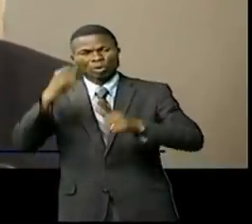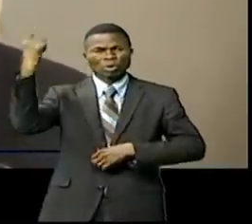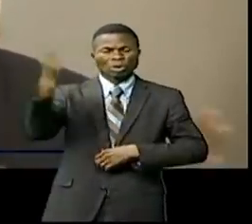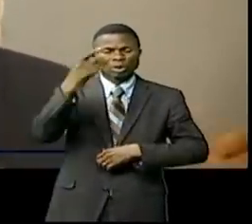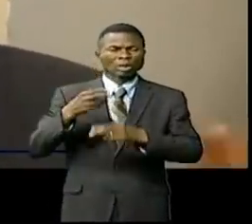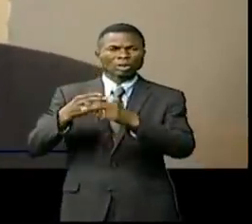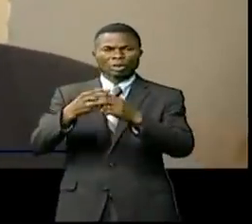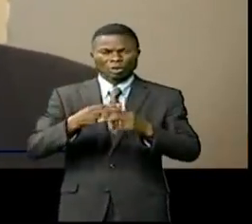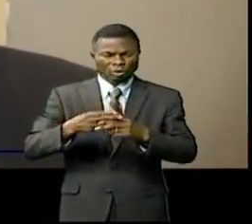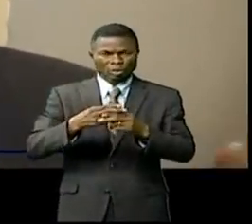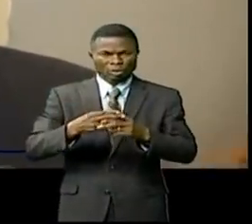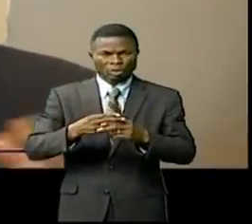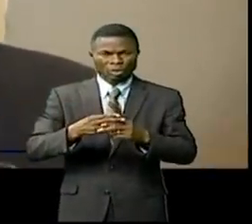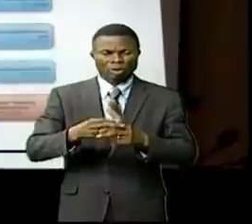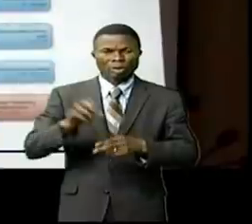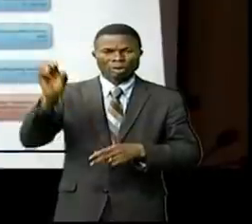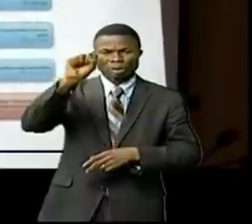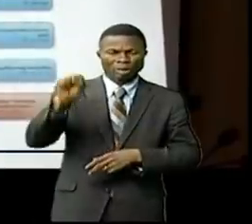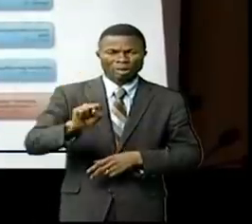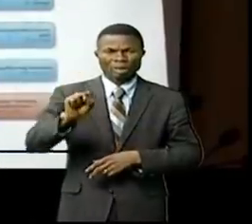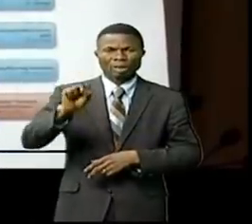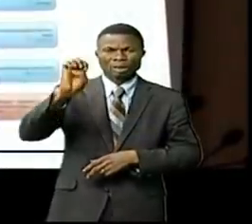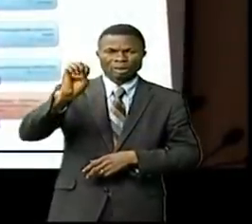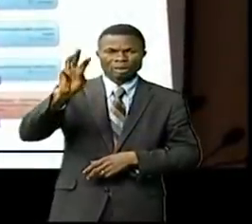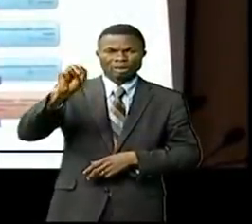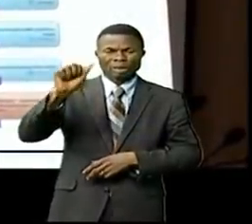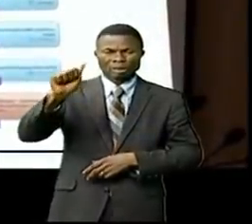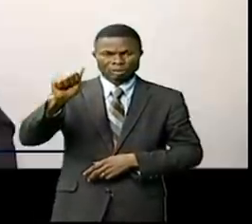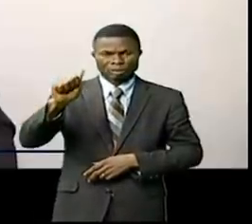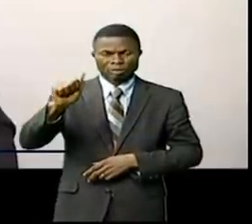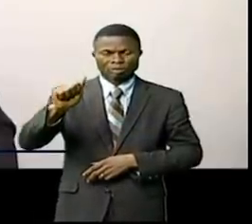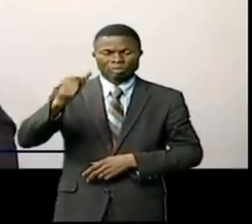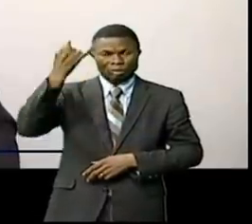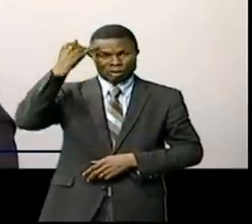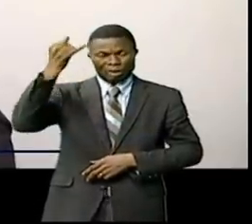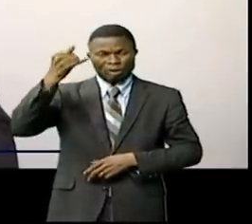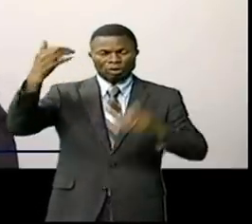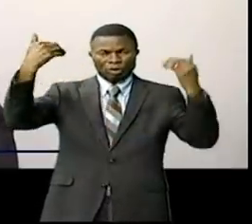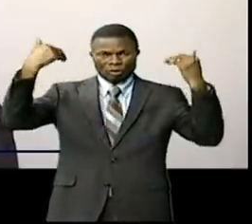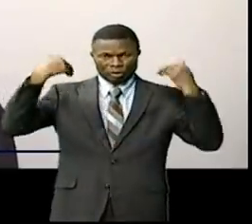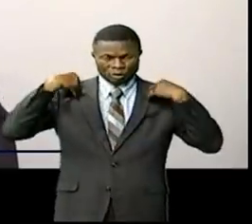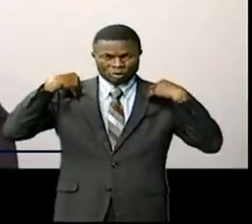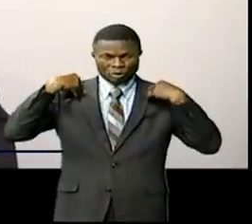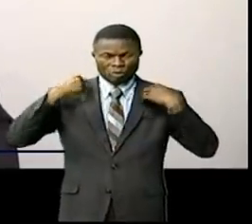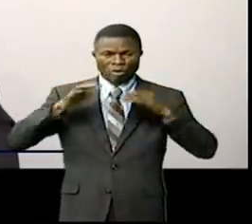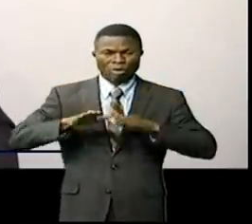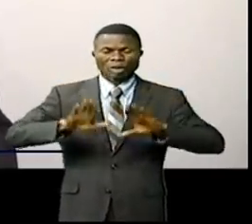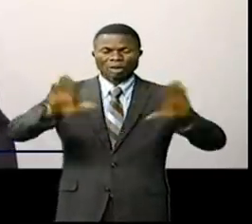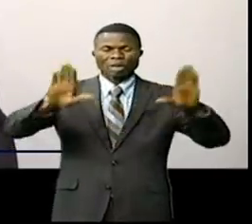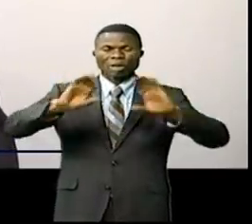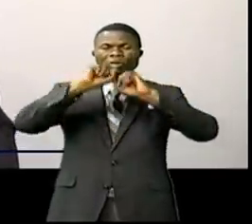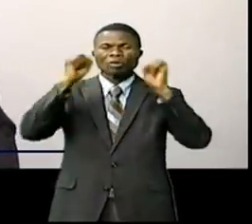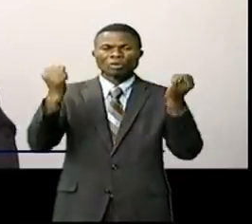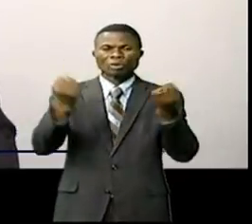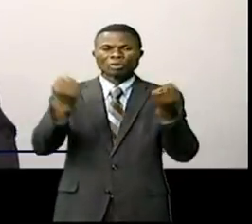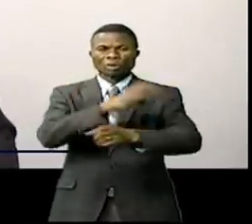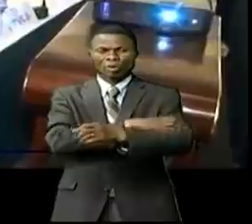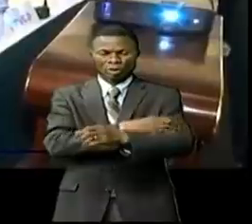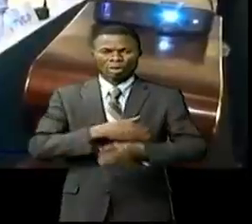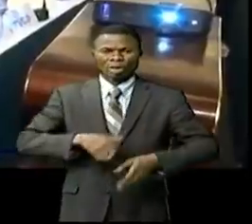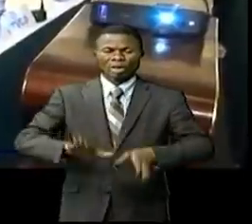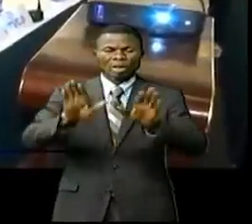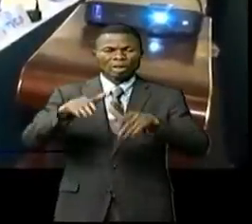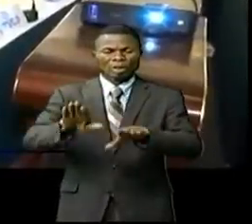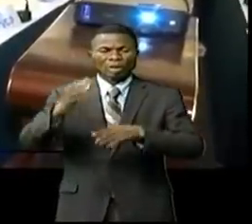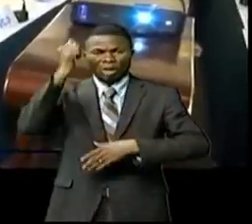sécurité, SEMA ISOAP, à l'intention des experts de l'autorité de l'aviation civile et de la régie de voies aériennes.